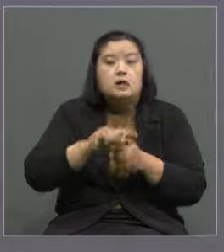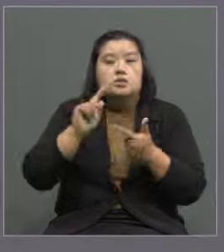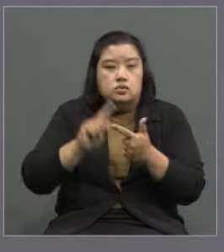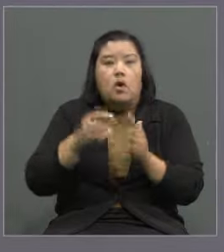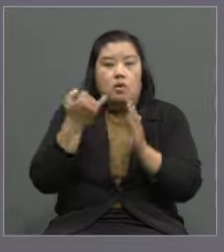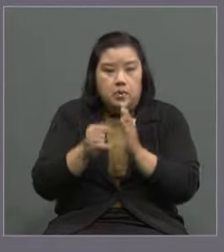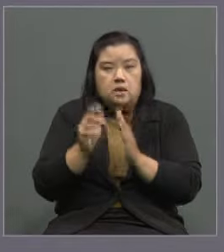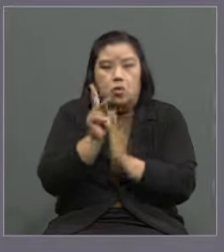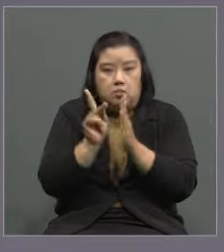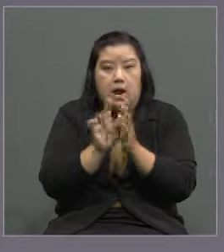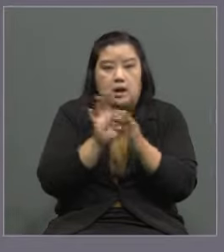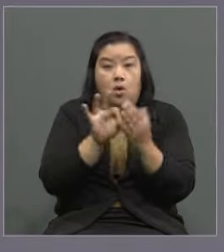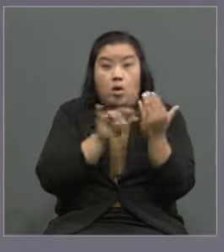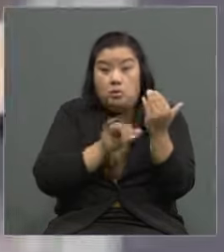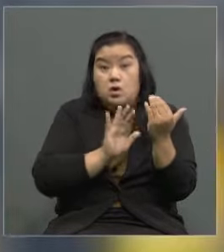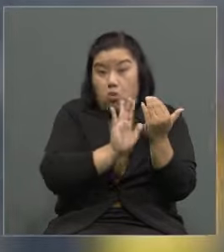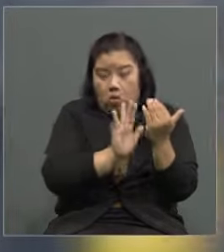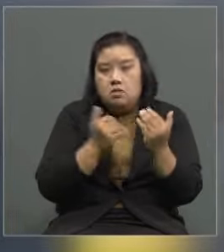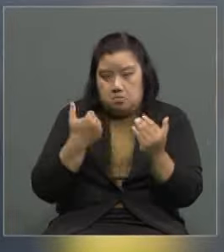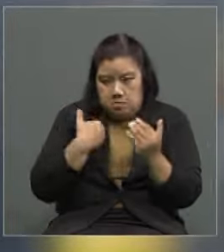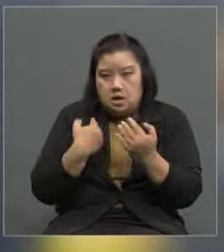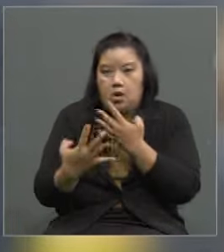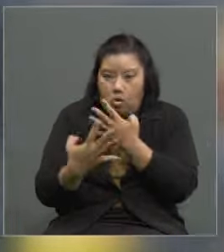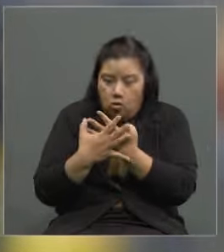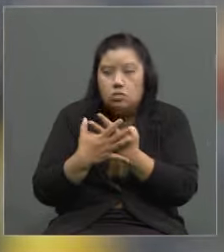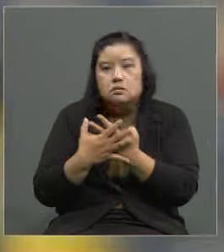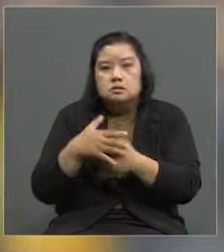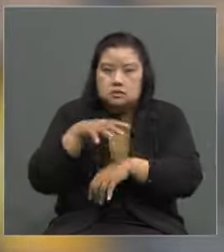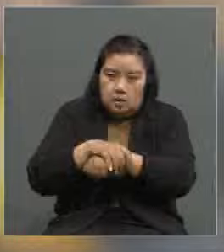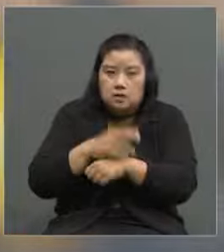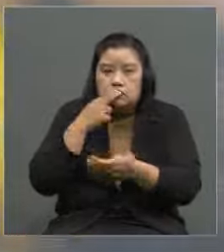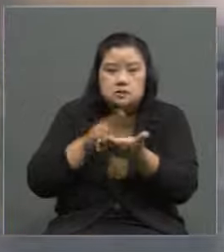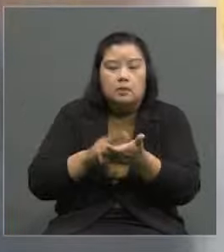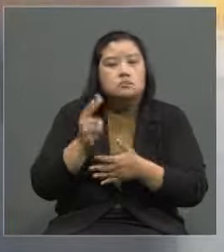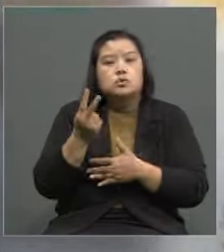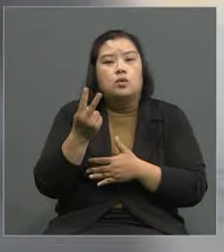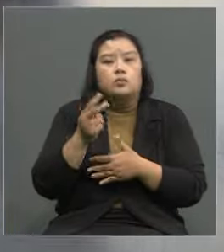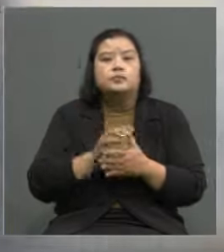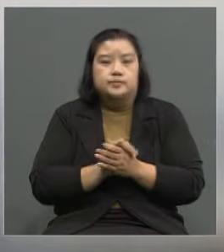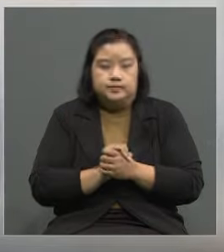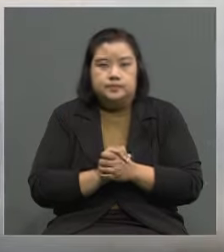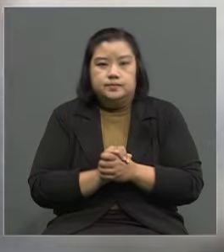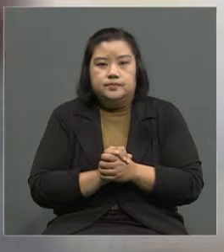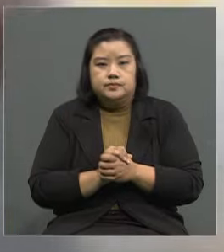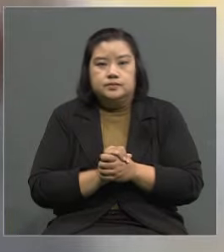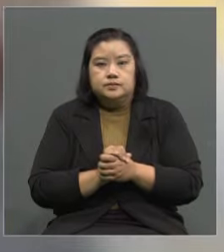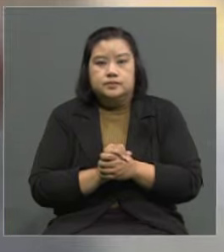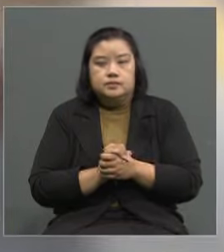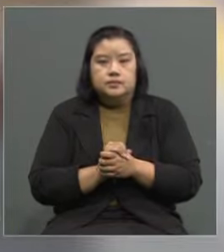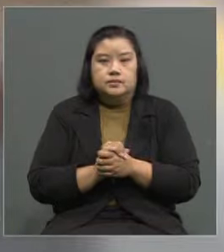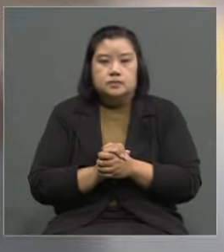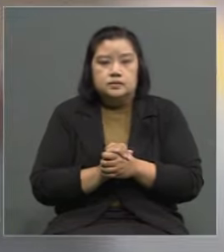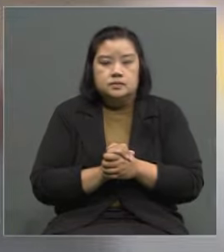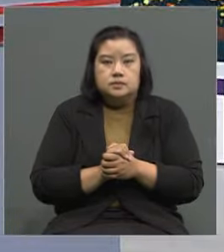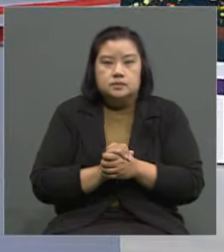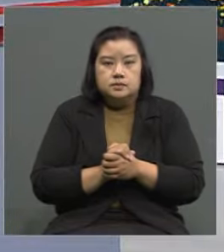อีกซึ่งโทษมันมีทั้งจำคุกมีทั้งปรับหรืออาจจะดโทั้งจำทั้งปรับเลยก็ได้ครับอืพอฟังแบบนี้แล้วไม่ต้องสงสัยอีกต่อไปว่าทำไม